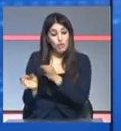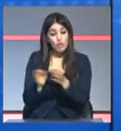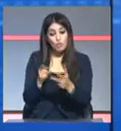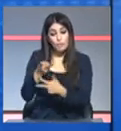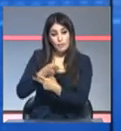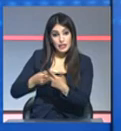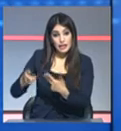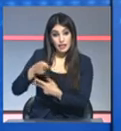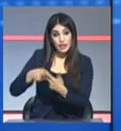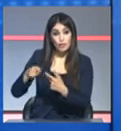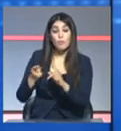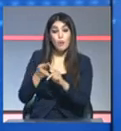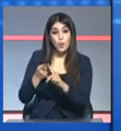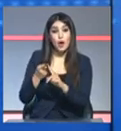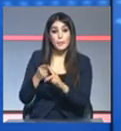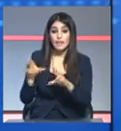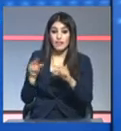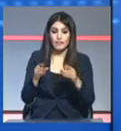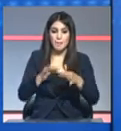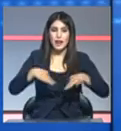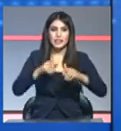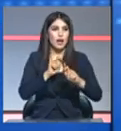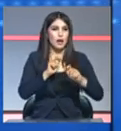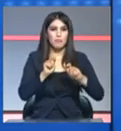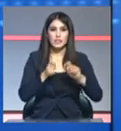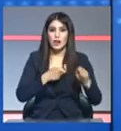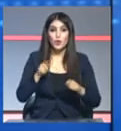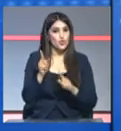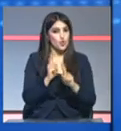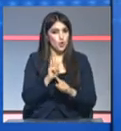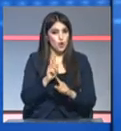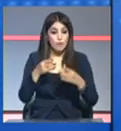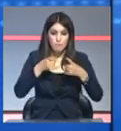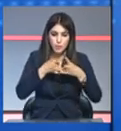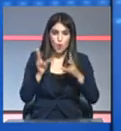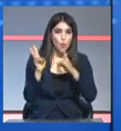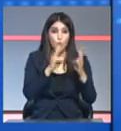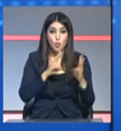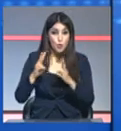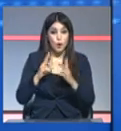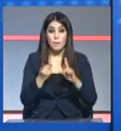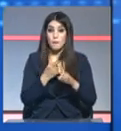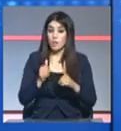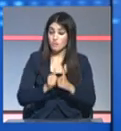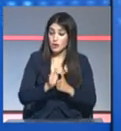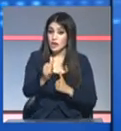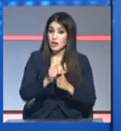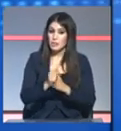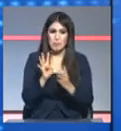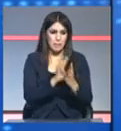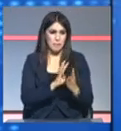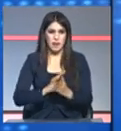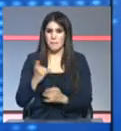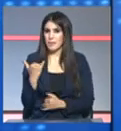التهويه الفضاءات وايضا غسل الايدي اضافه الى هذا اذن بعد وعلى التجمعات